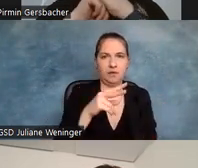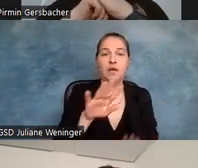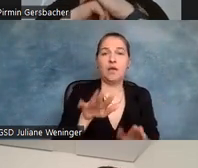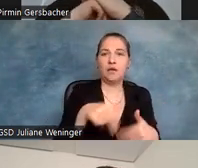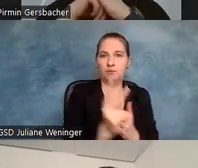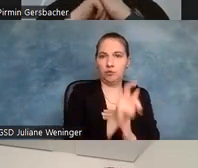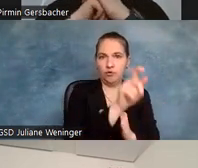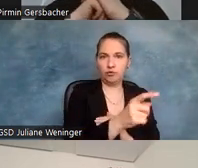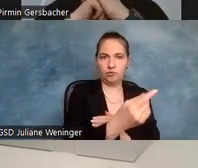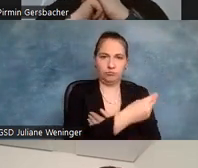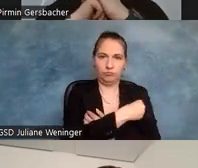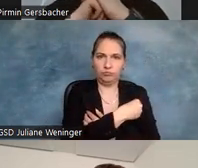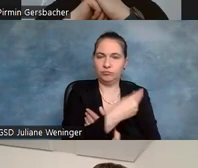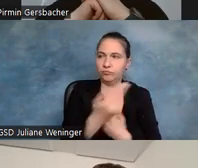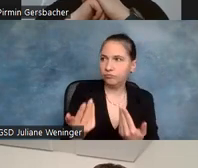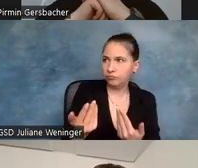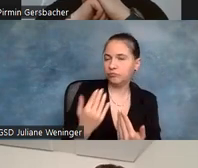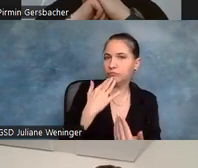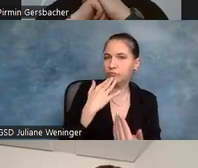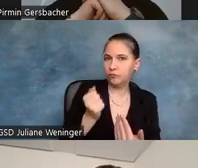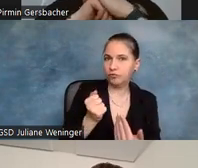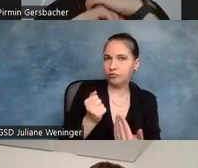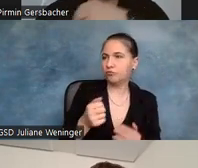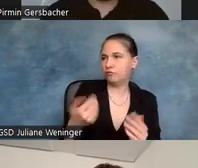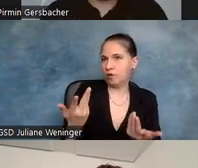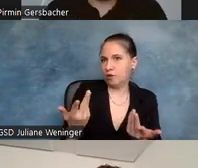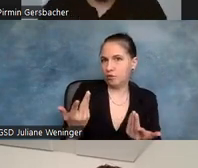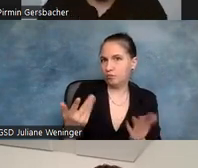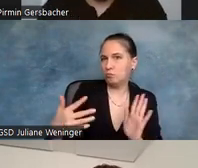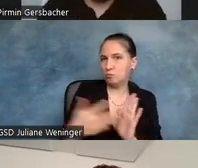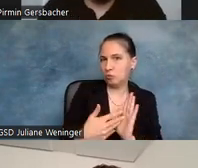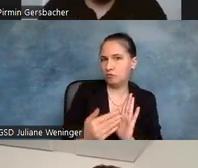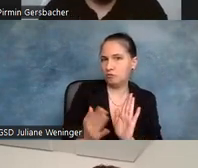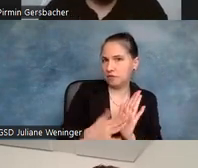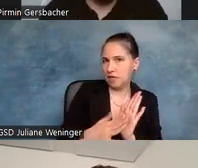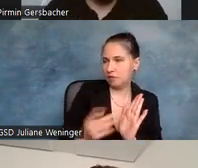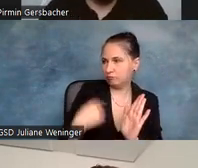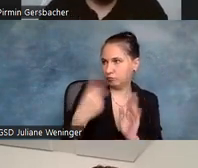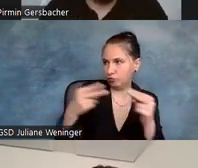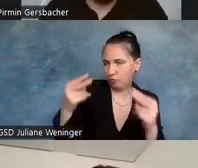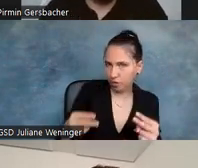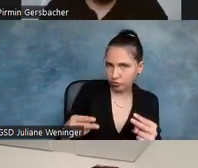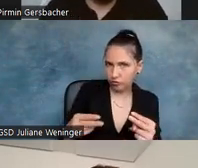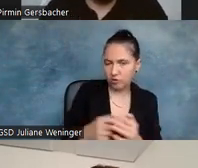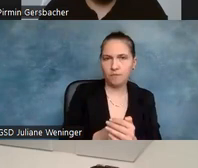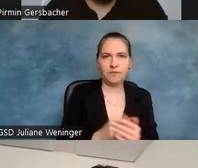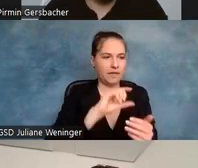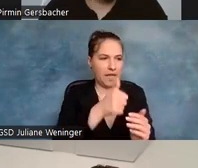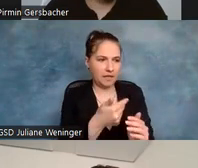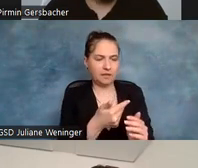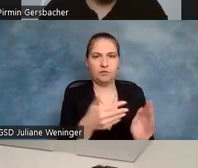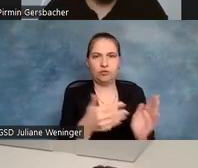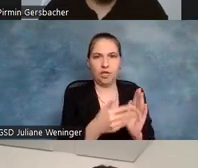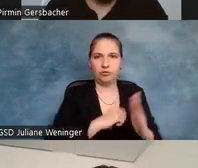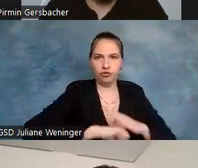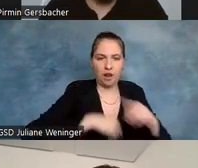kommen zu uns und sagen, wir hätten gerne ein Prüfsiegel für unsere Webseite. Und dann machen wir einen ersten Check oder schauen einfach mal drüber